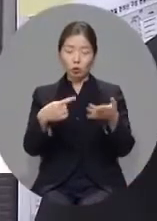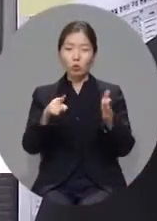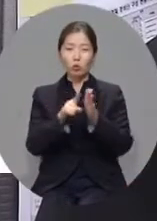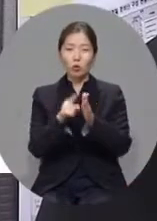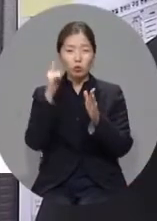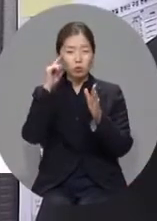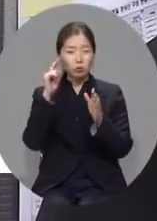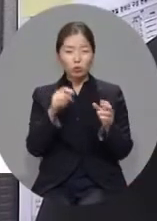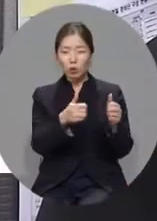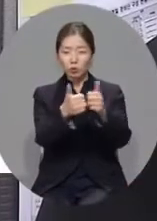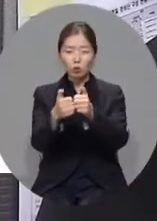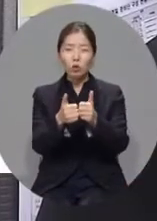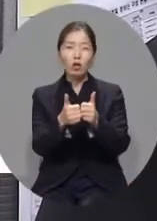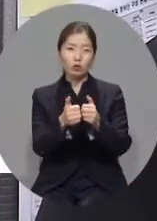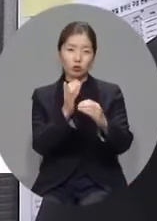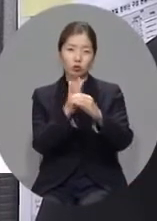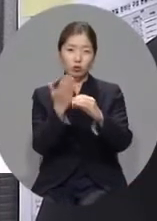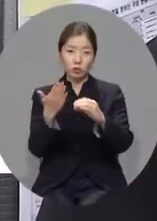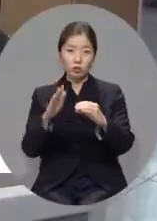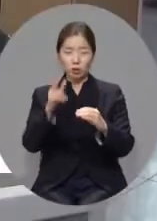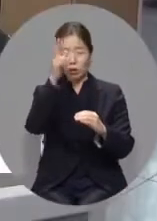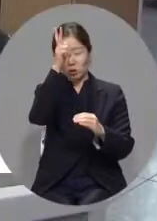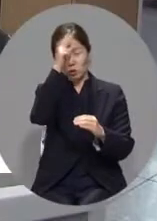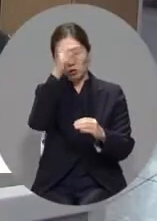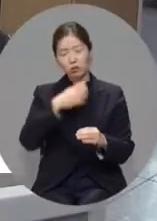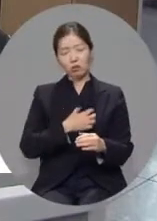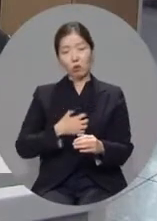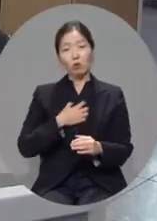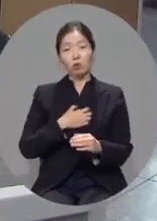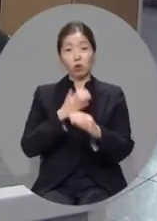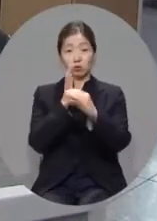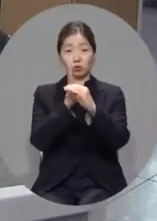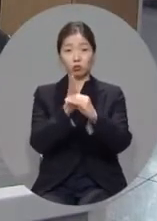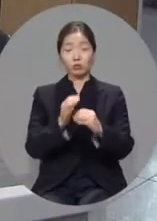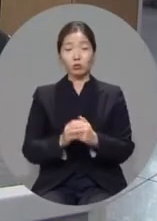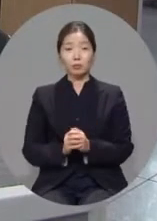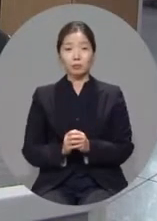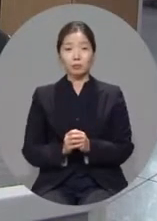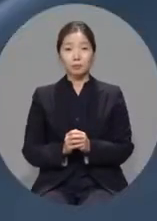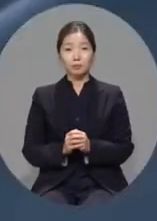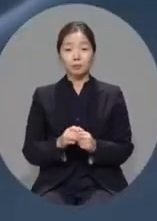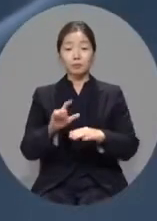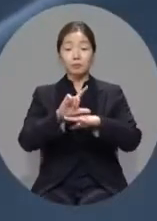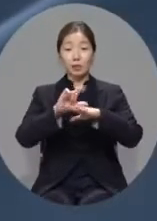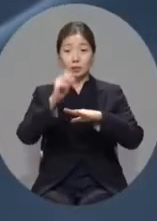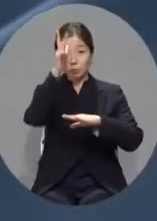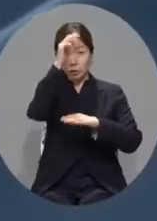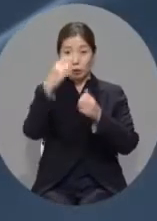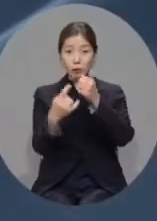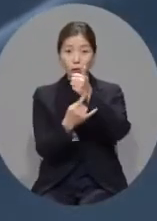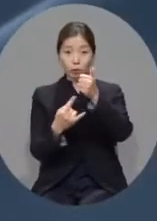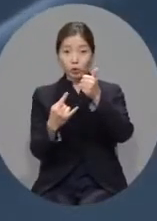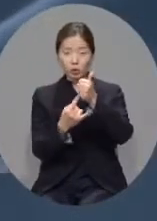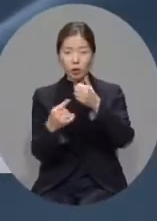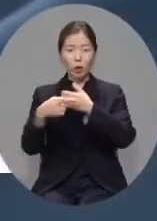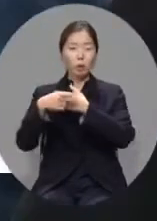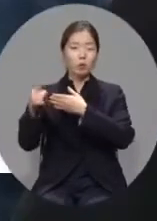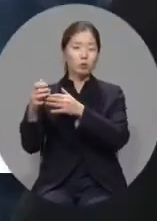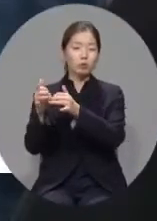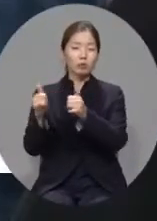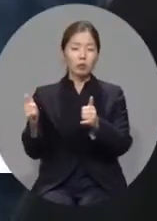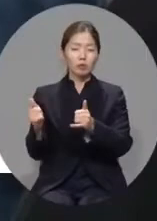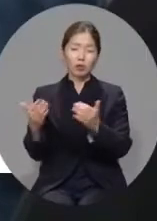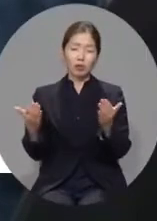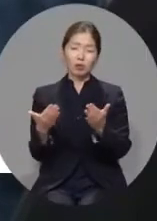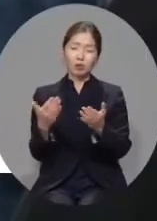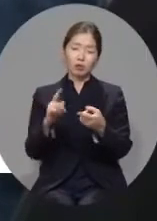좁히고는 있다지만 일선 경찰관들은 여전히 우려의 목소리가 높습니다. 자치경찰위원을 통해서 외부 인사들이